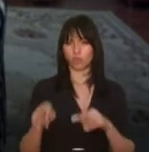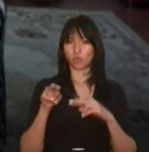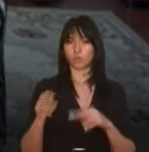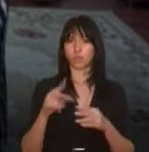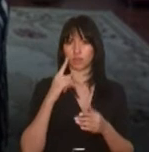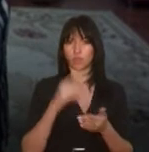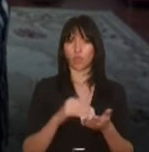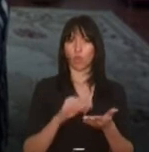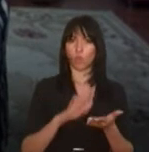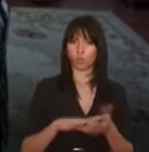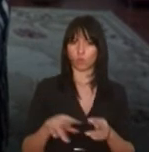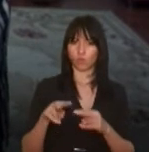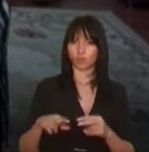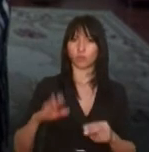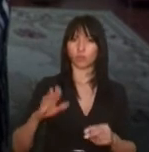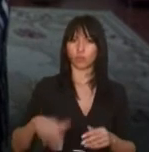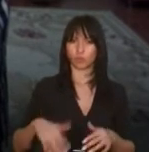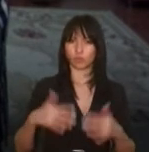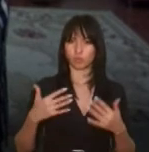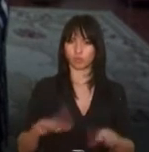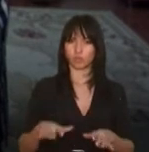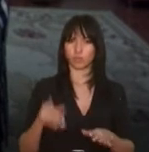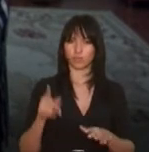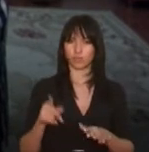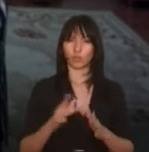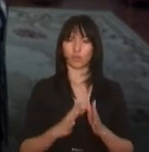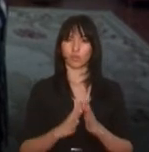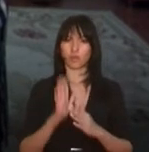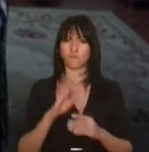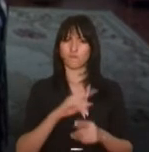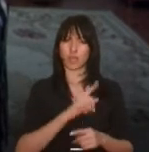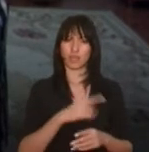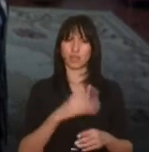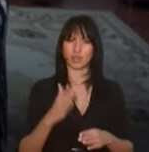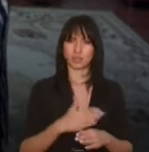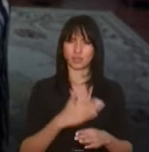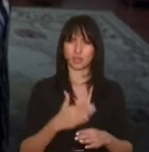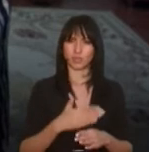спеціалістів. Потім є в 11 років, коли йде інтенсивний ріст дитини,